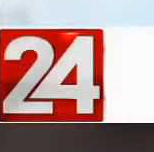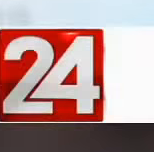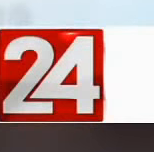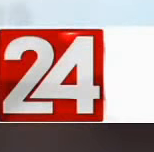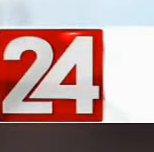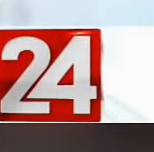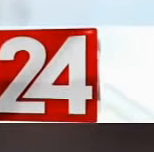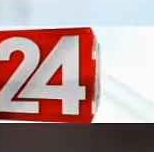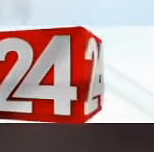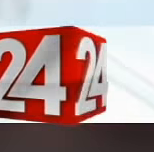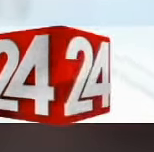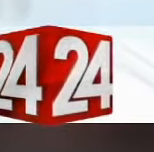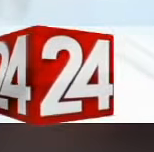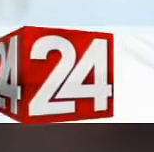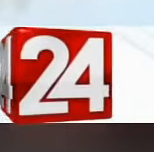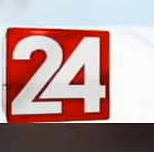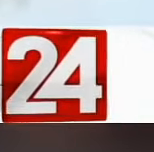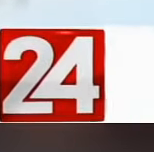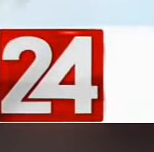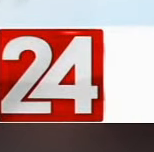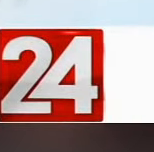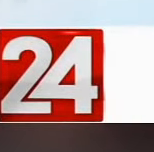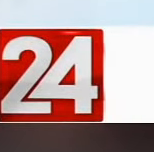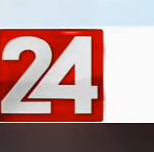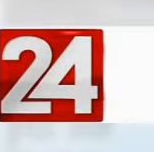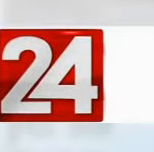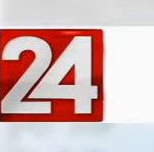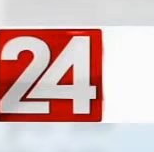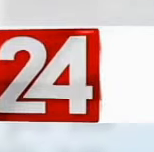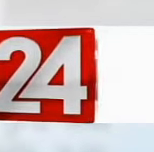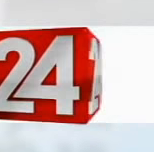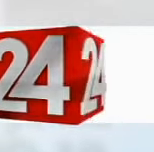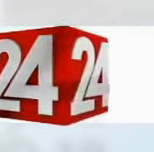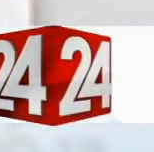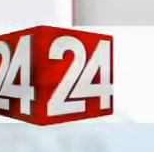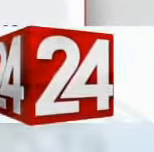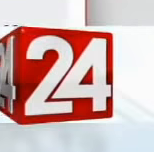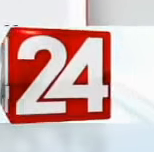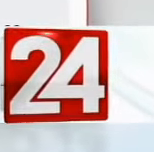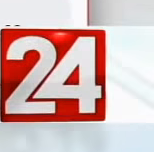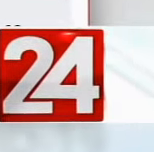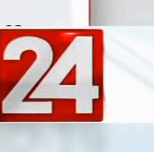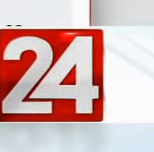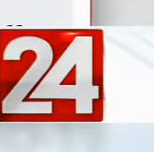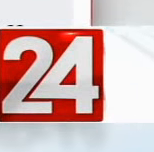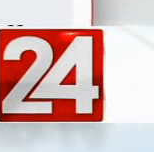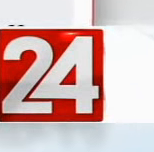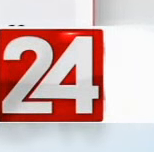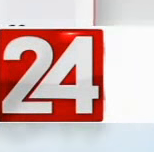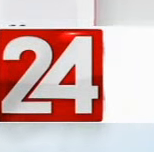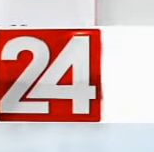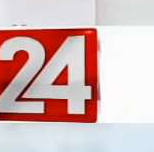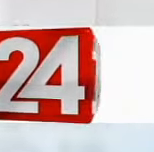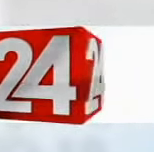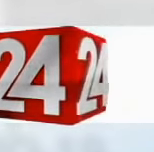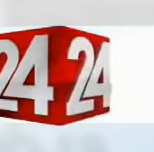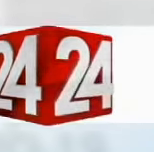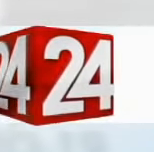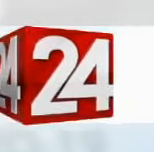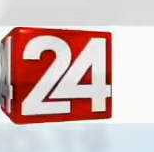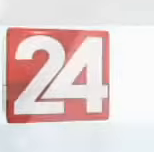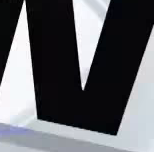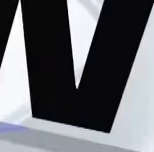Tutukan sa hashtag Boses Mo ang pulso ng publiko sa pagbabakuna contra COVID-19 sa